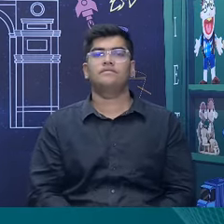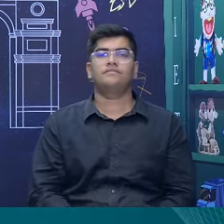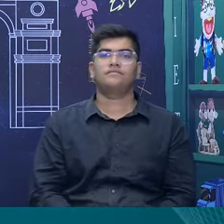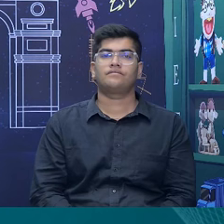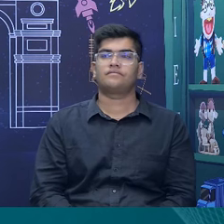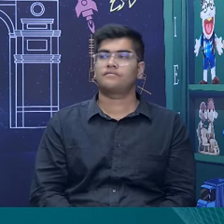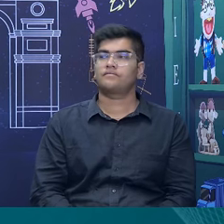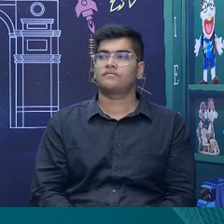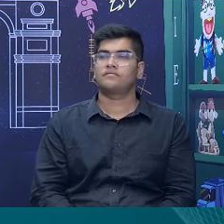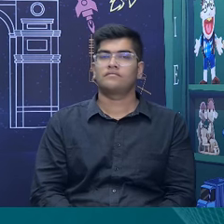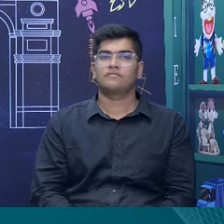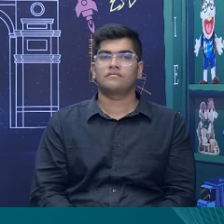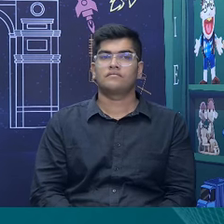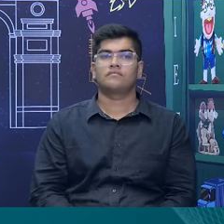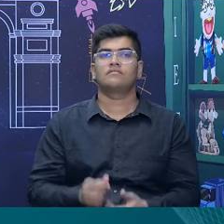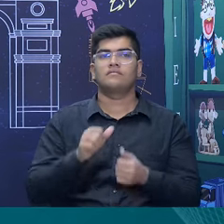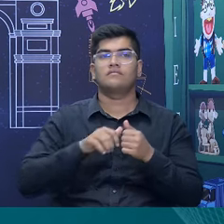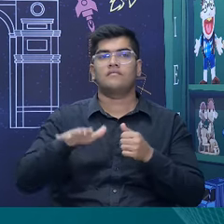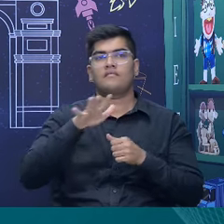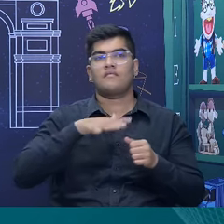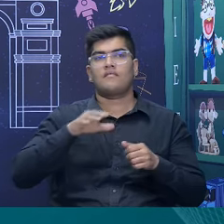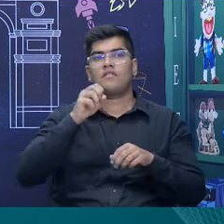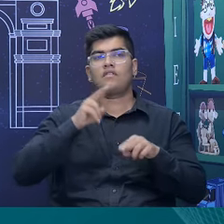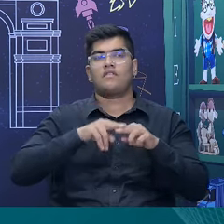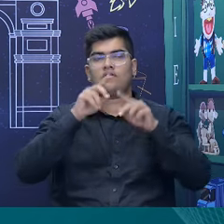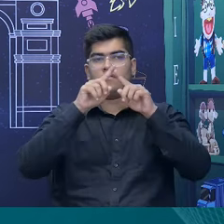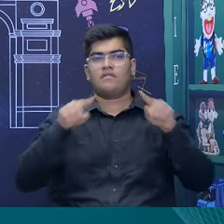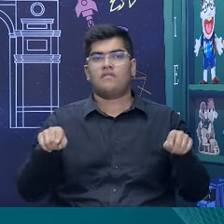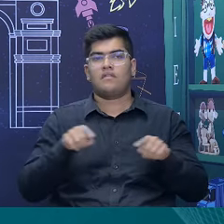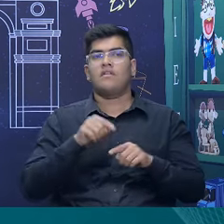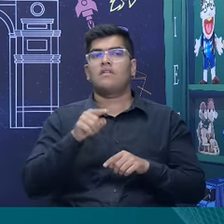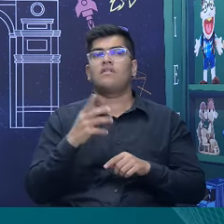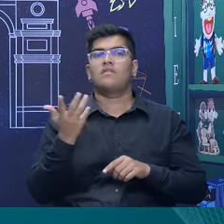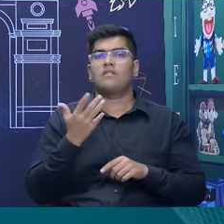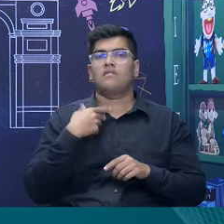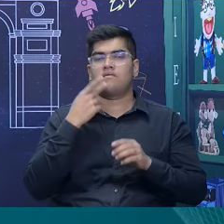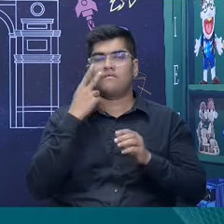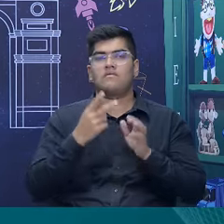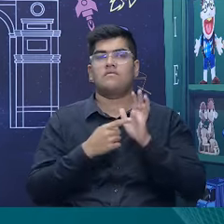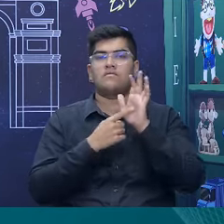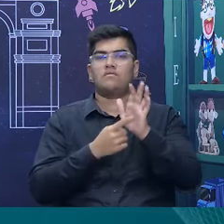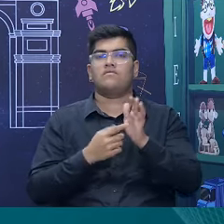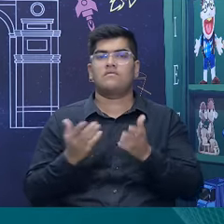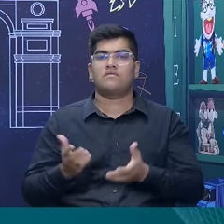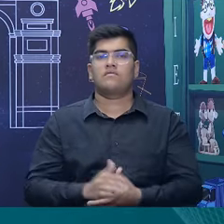बार एरिया ऑफ़ ट्रायंगल क्या हुआ स्क्रीन पे देखेंगे मैं लिख के बता देती हूं आपको तब